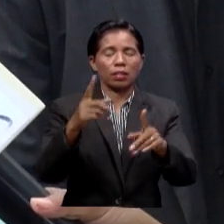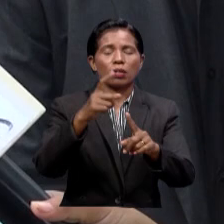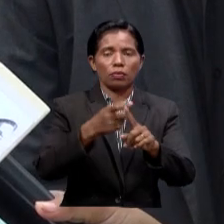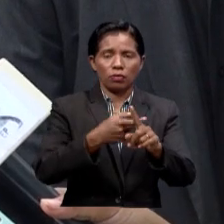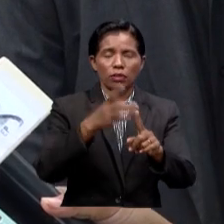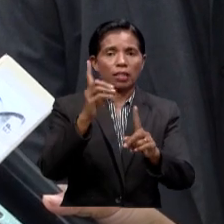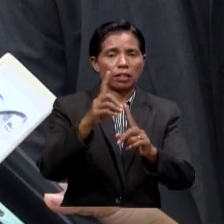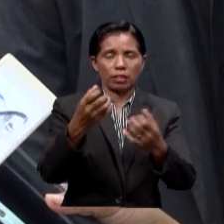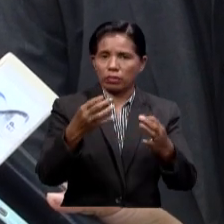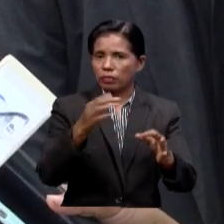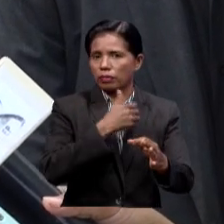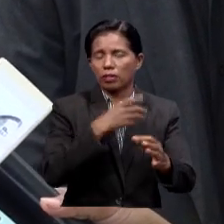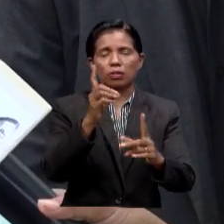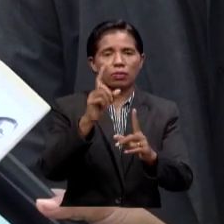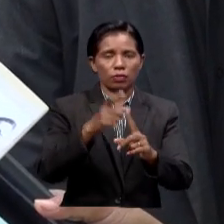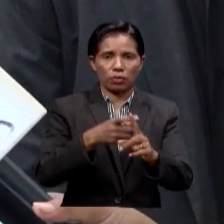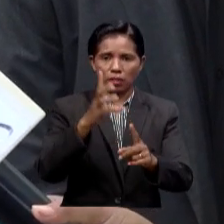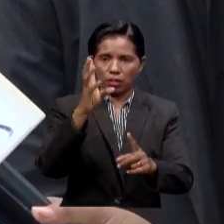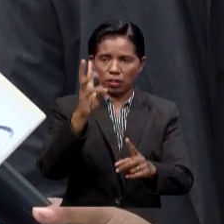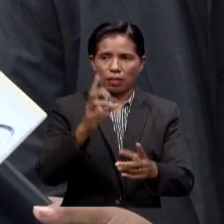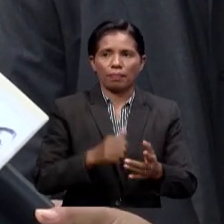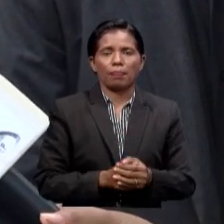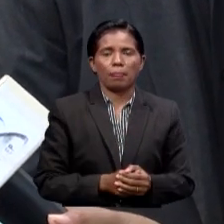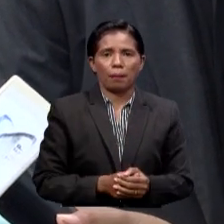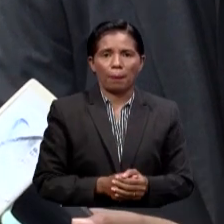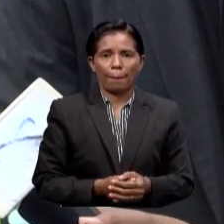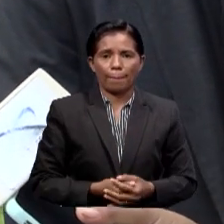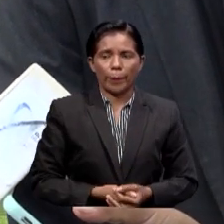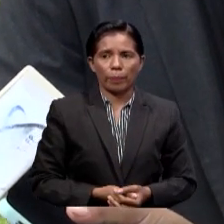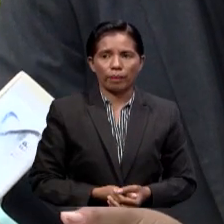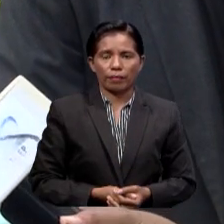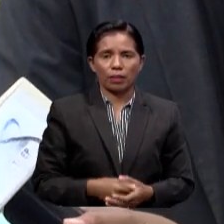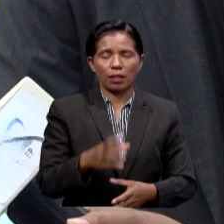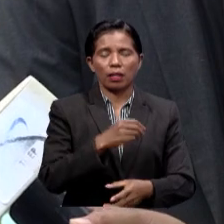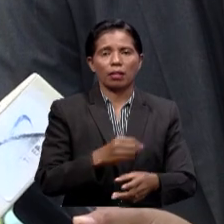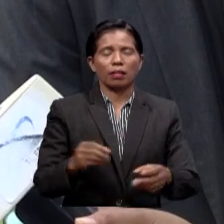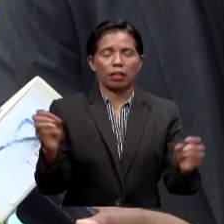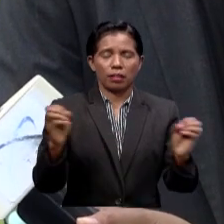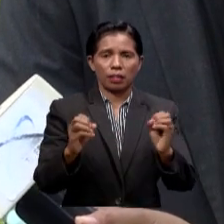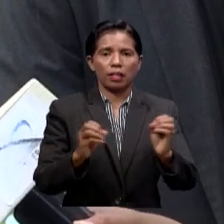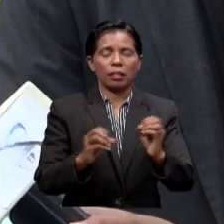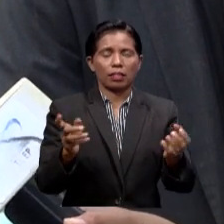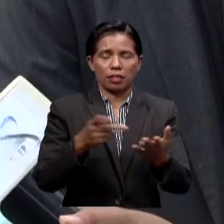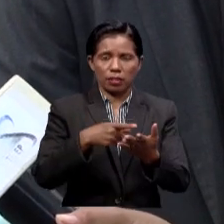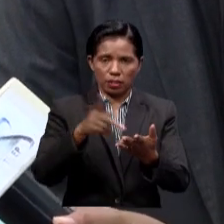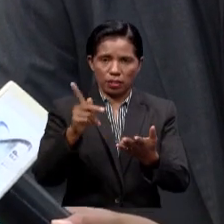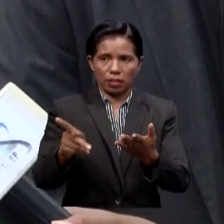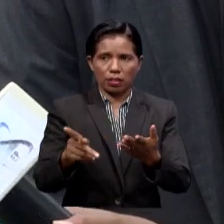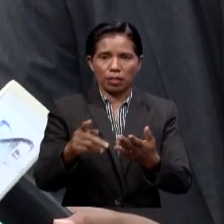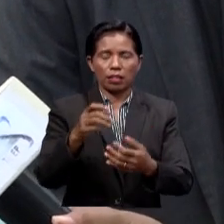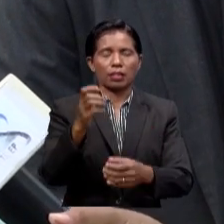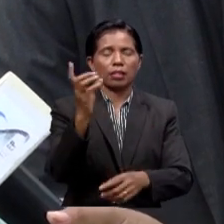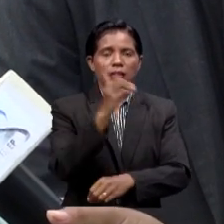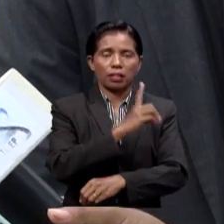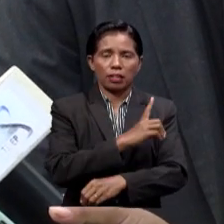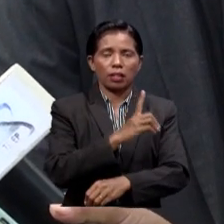samping itu menunjukkan bukti vaksinasi lengkap. Adapun bebas visa kunjungan berlaku paling lama 30 hari dan